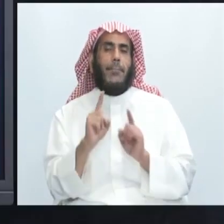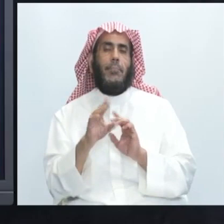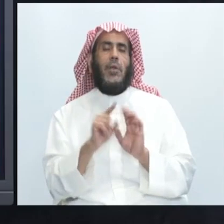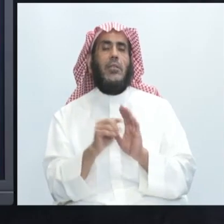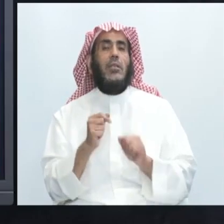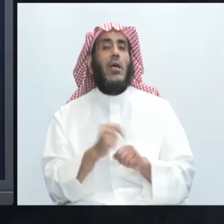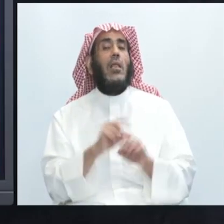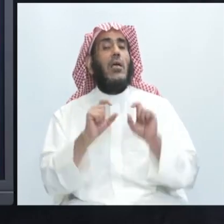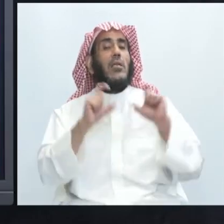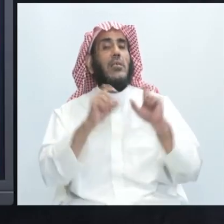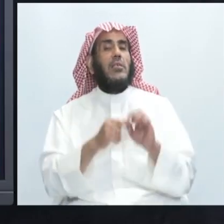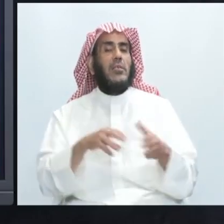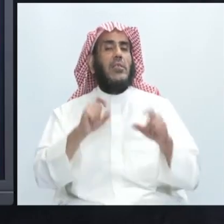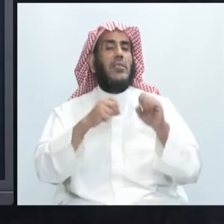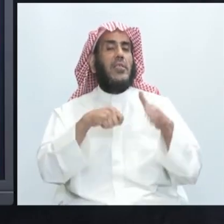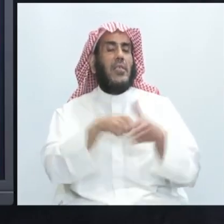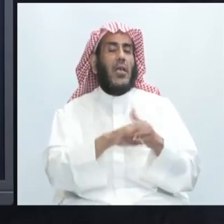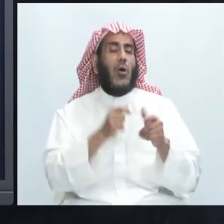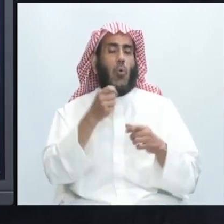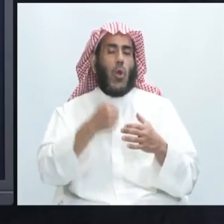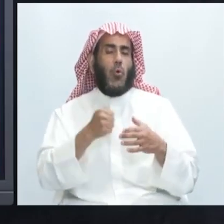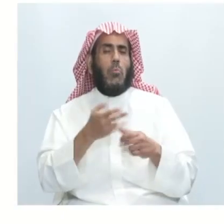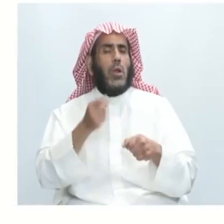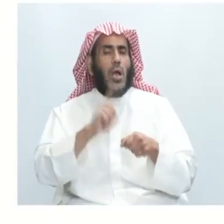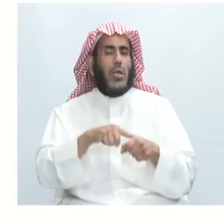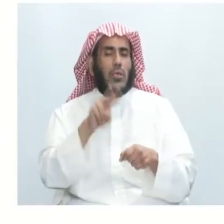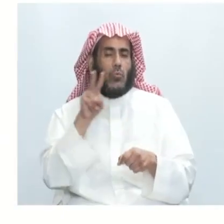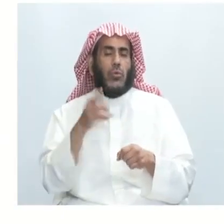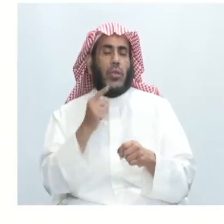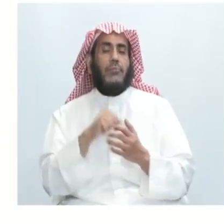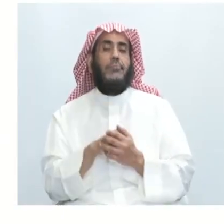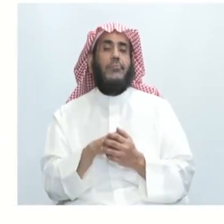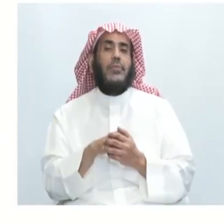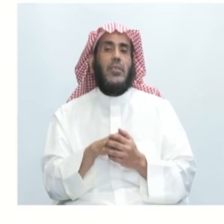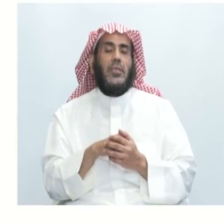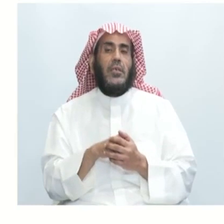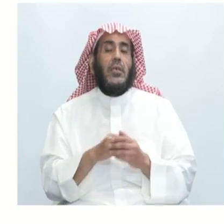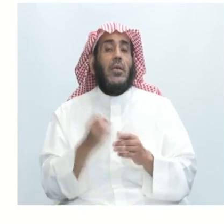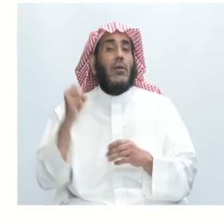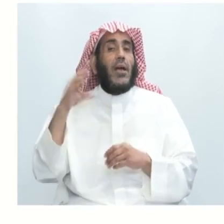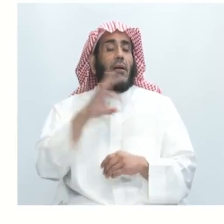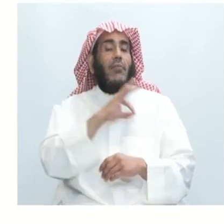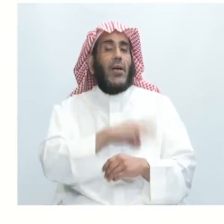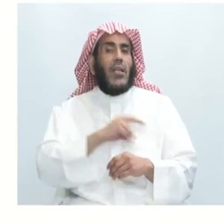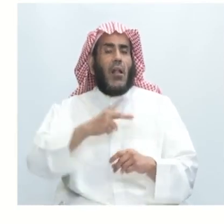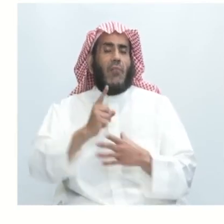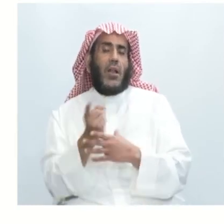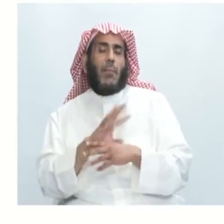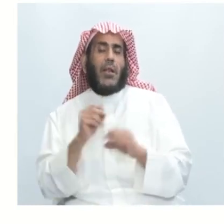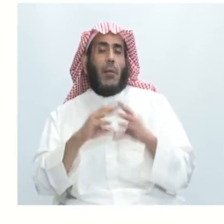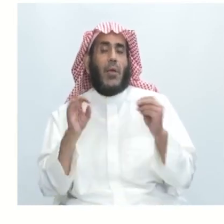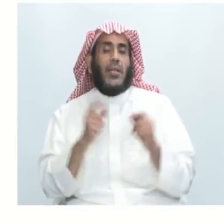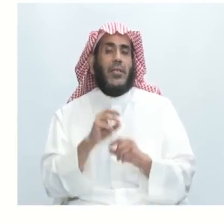النص الصدقه والكوب بامكانك ان عادته القراءه والنظر اليه اضاءه الفرق بين معنى